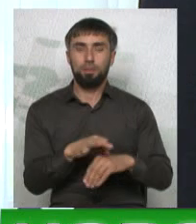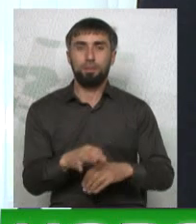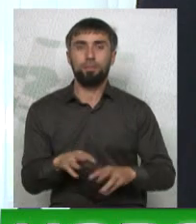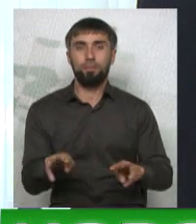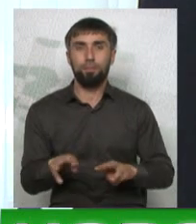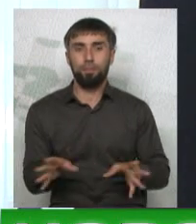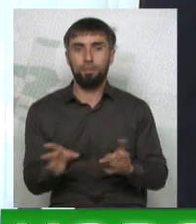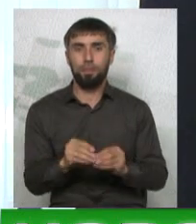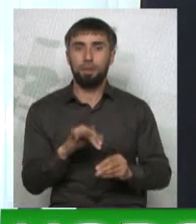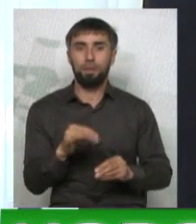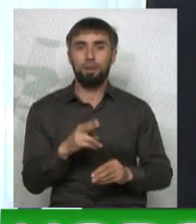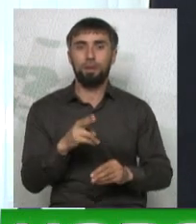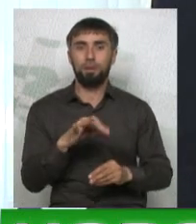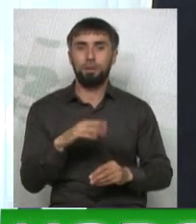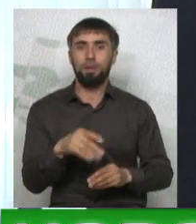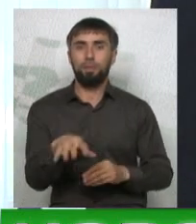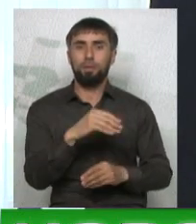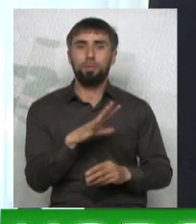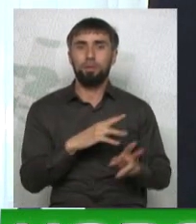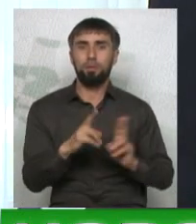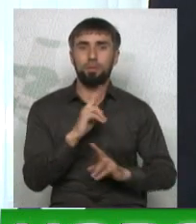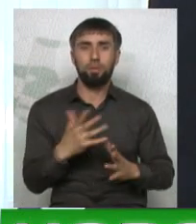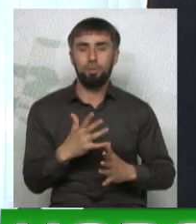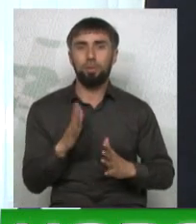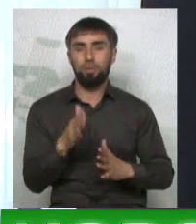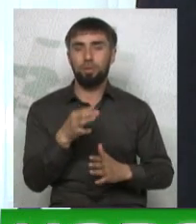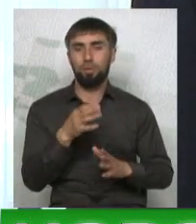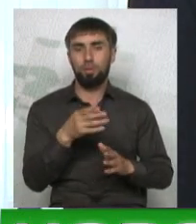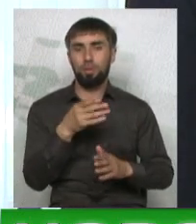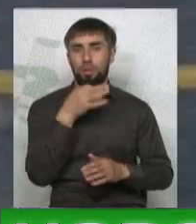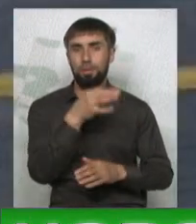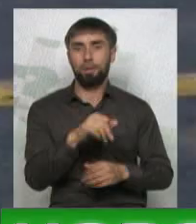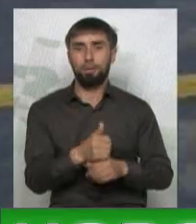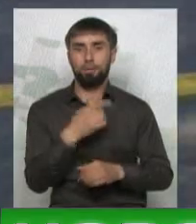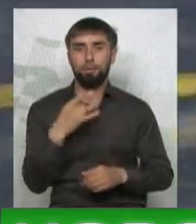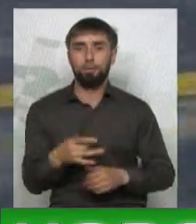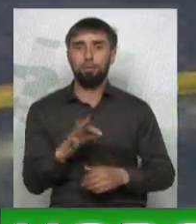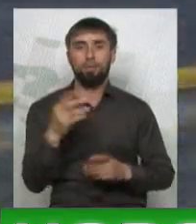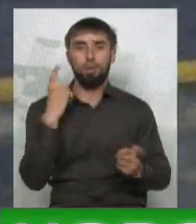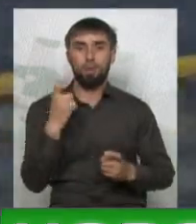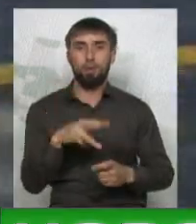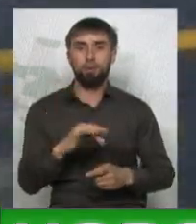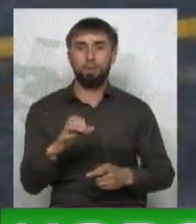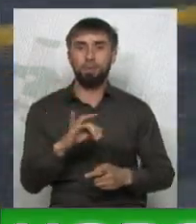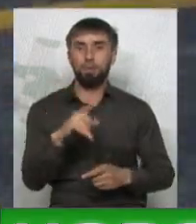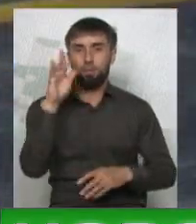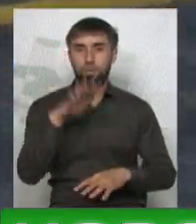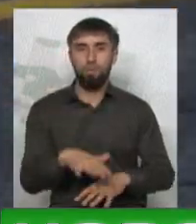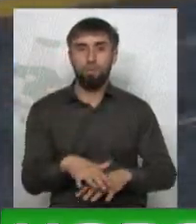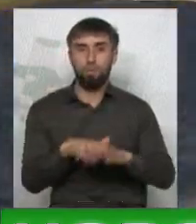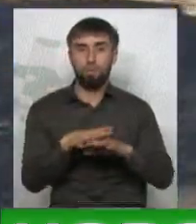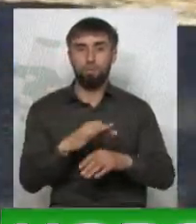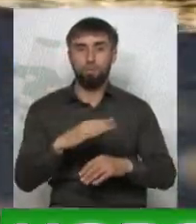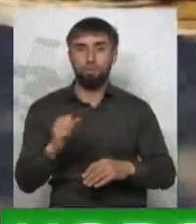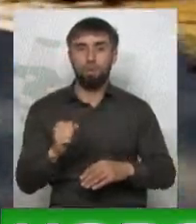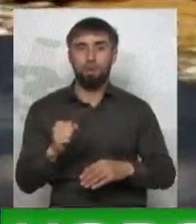ведомства, и критика соответствующих к некоторым ведомствам будет отражена и доведена до главы республики. По информации МЧС, из-за подъема уровня реки